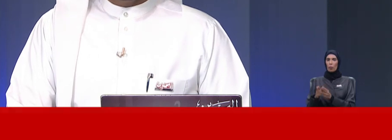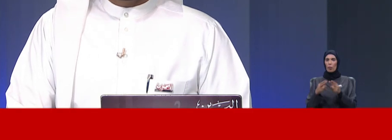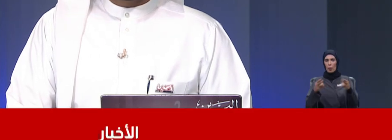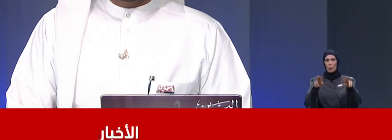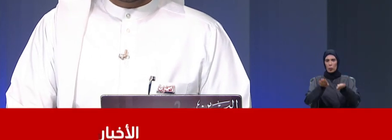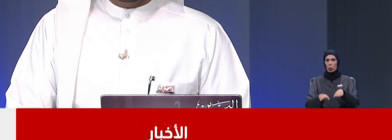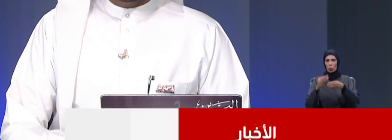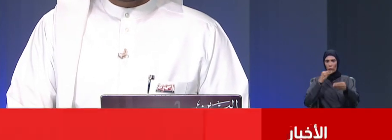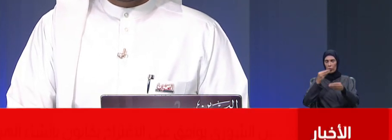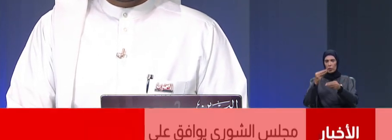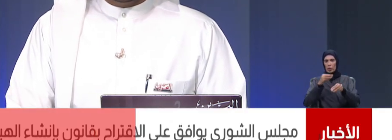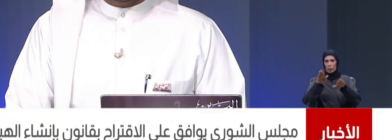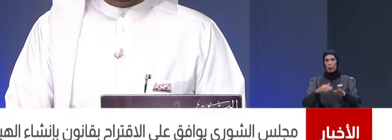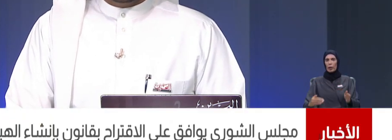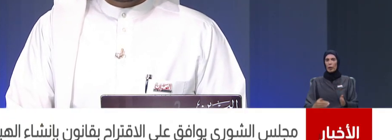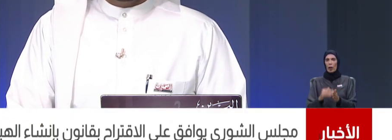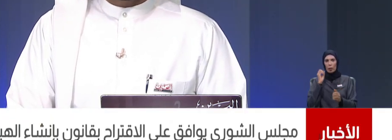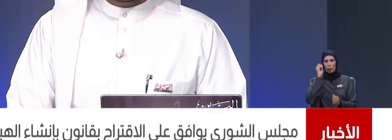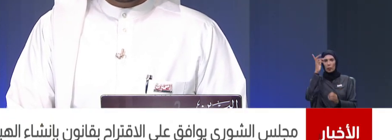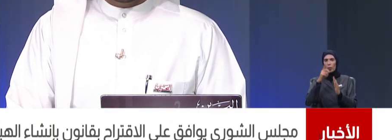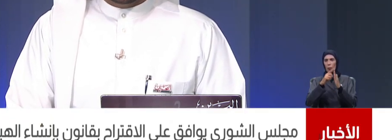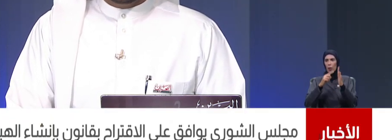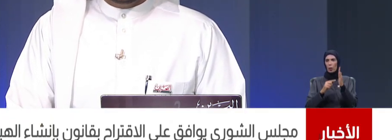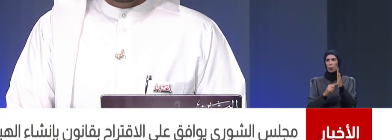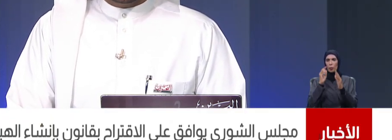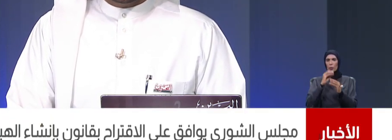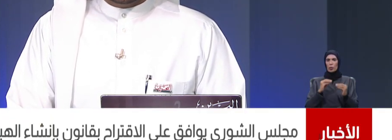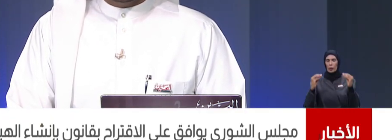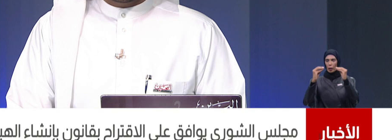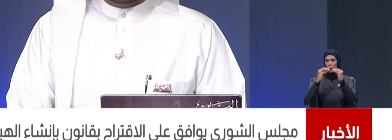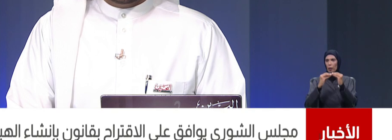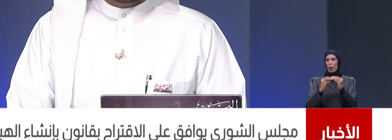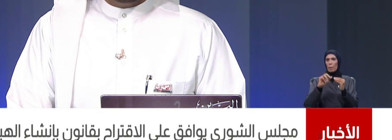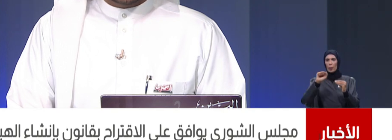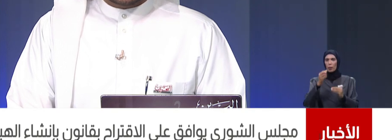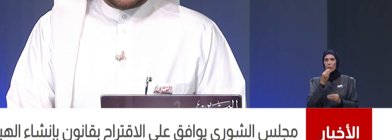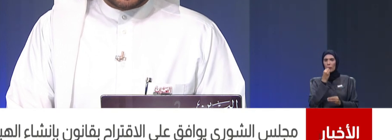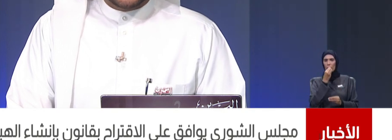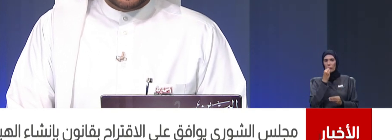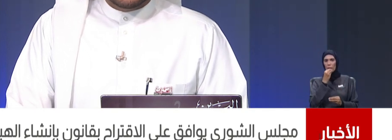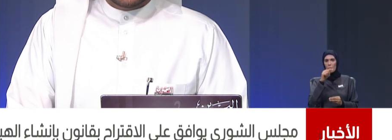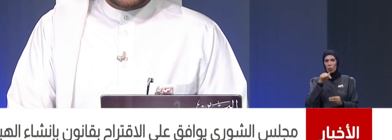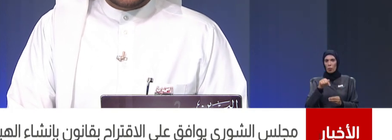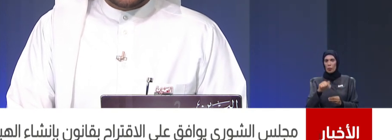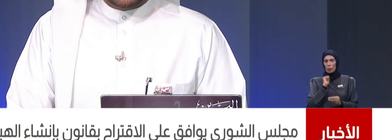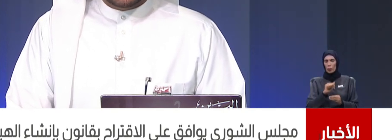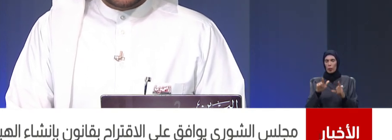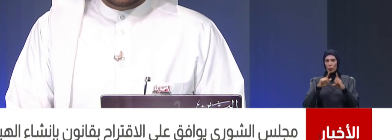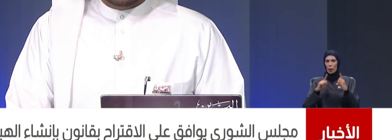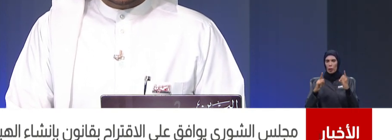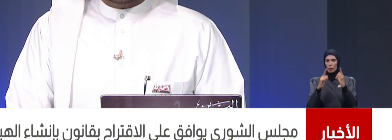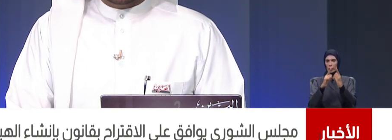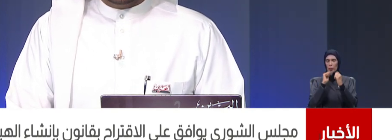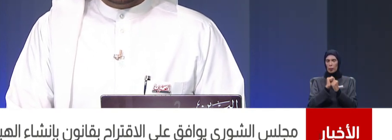وافق مجلس الشورى في جلسته الأخيرة على الاقتراح بقانون بإنشاء الهيئة العامة للأمن الغذائي، مستجيبا بذلك